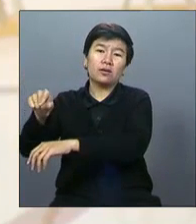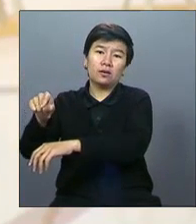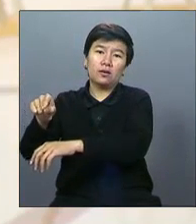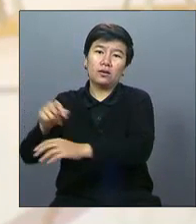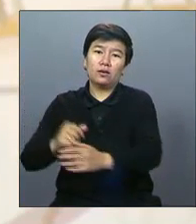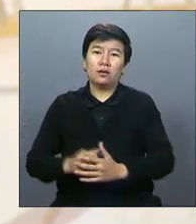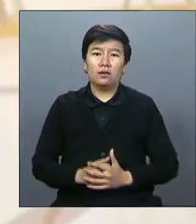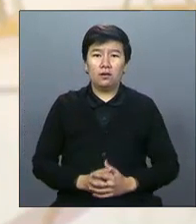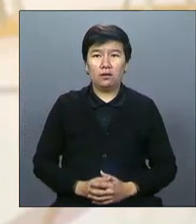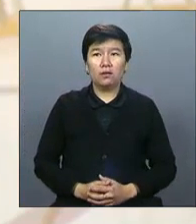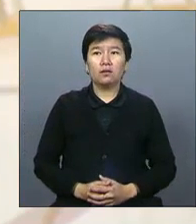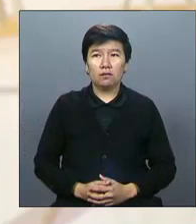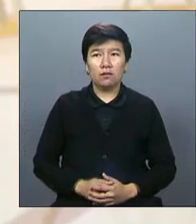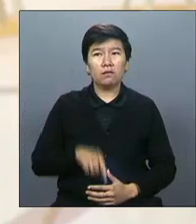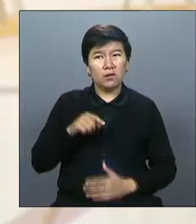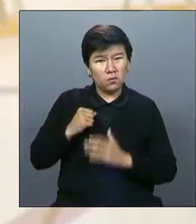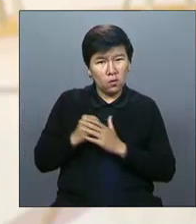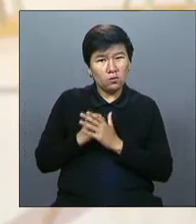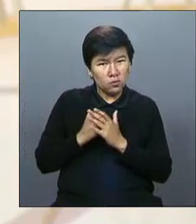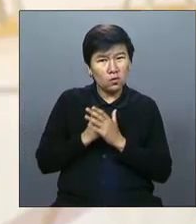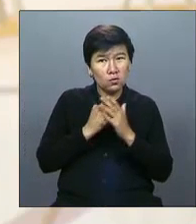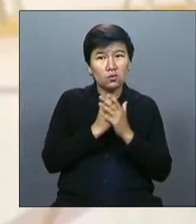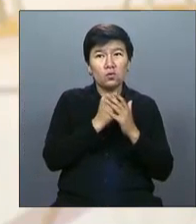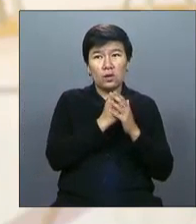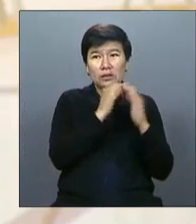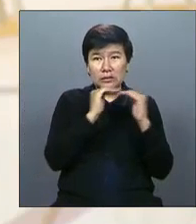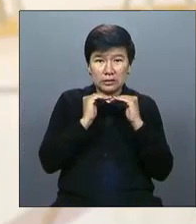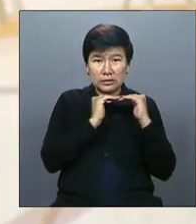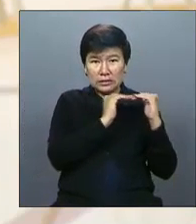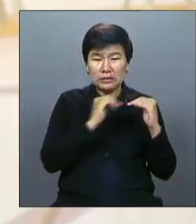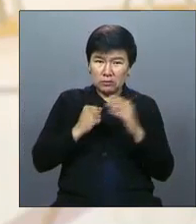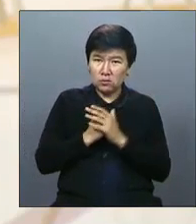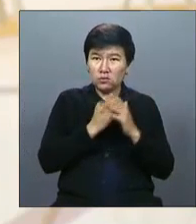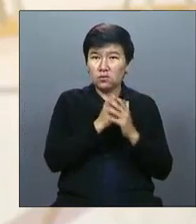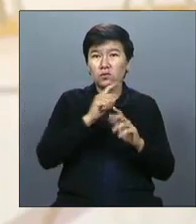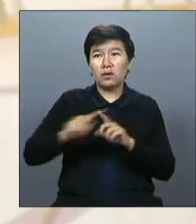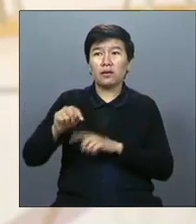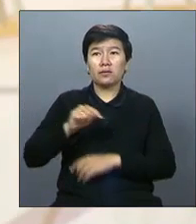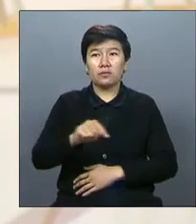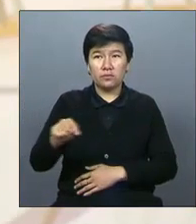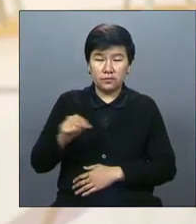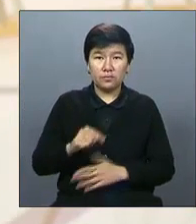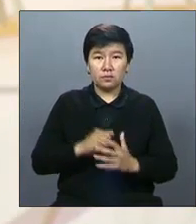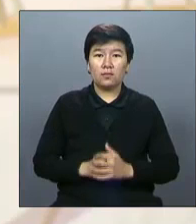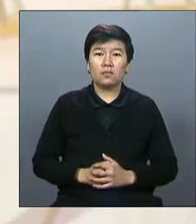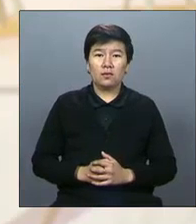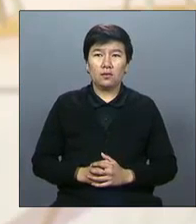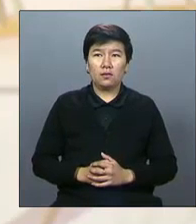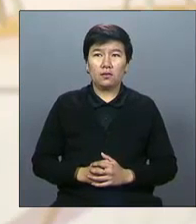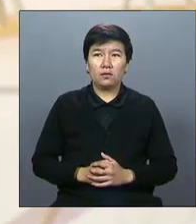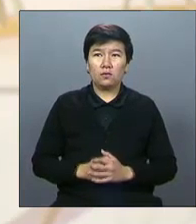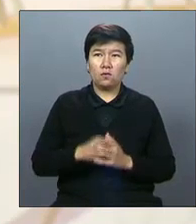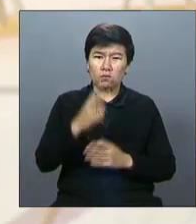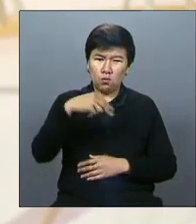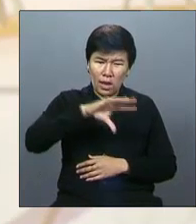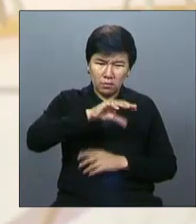ม่ที่การต่อสู้เรื่องนักปกป้องสิทธิ์หรือว่าการแสวงหาการปกป้องสิทธิ์ที่เป็นสิทธิพื้นฐานเนี่ยมันควรจะได้รับการทำได้อะค่ะ